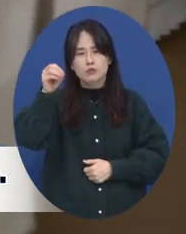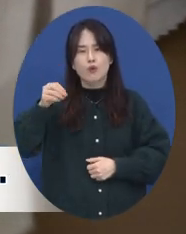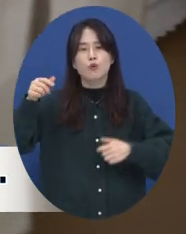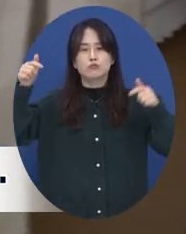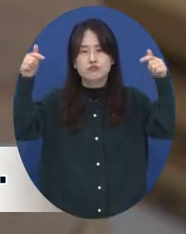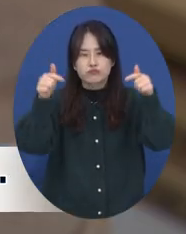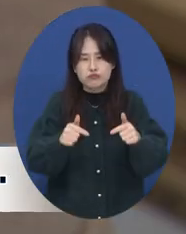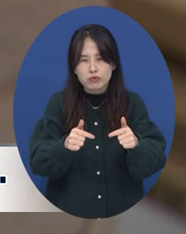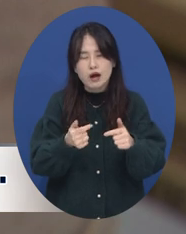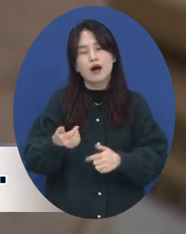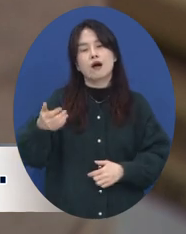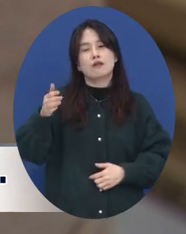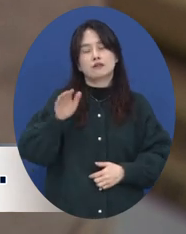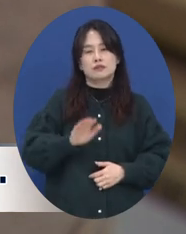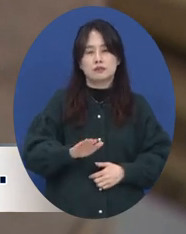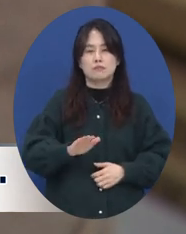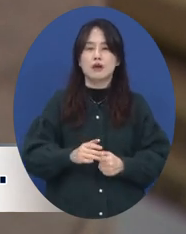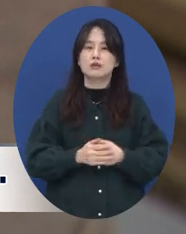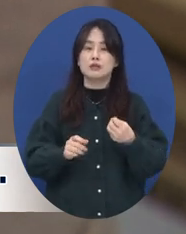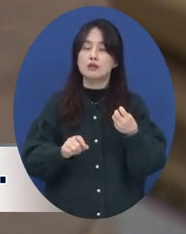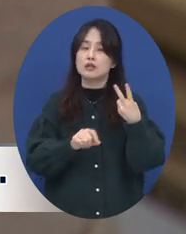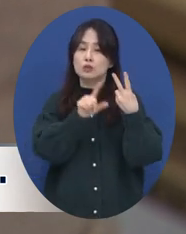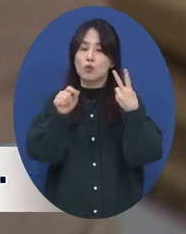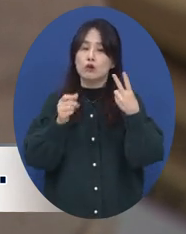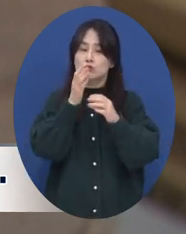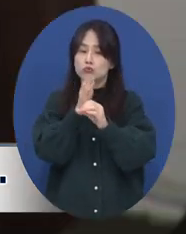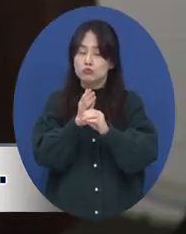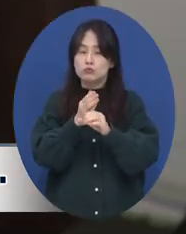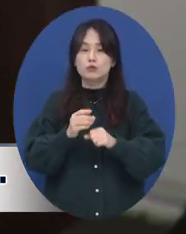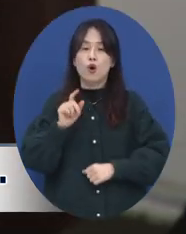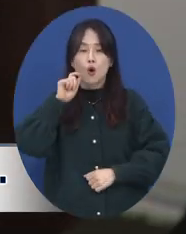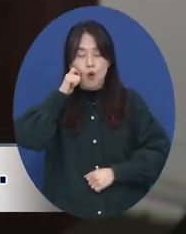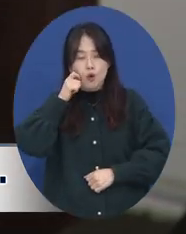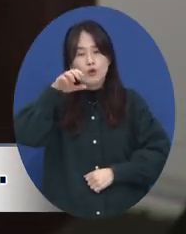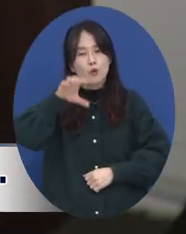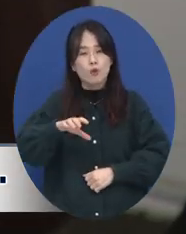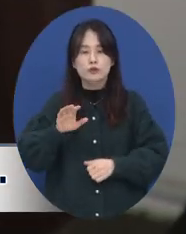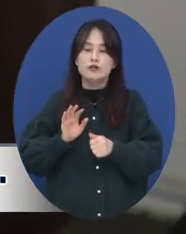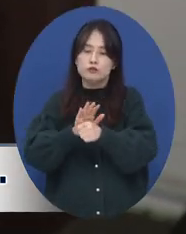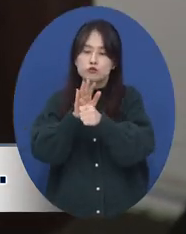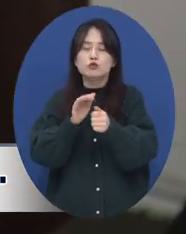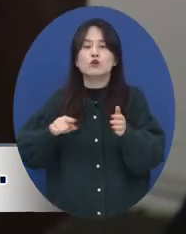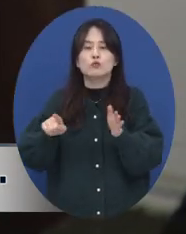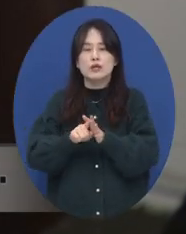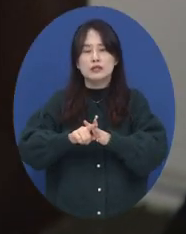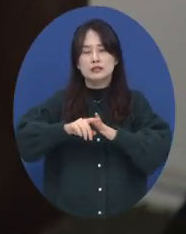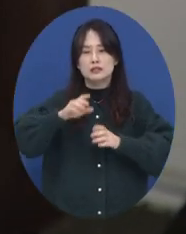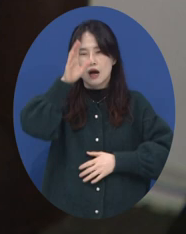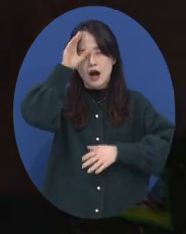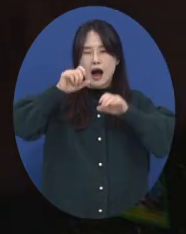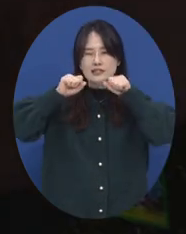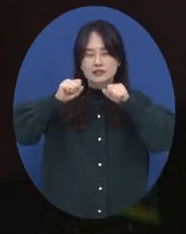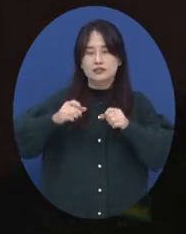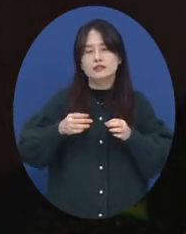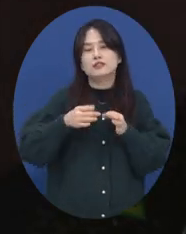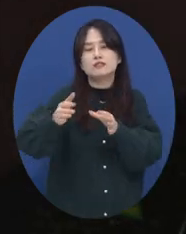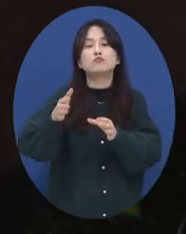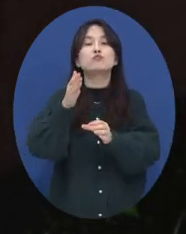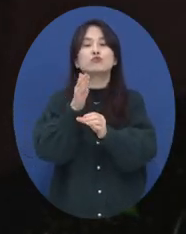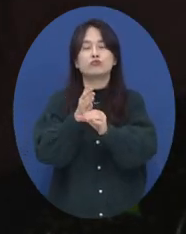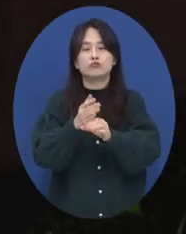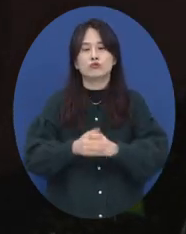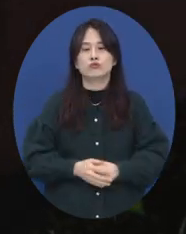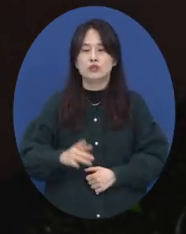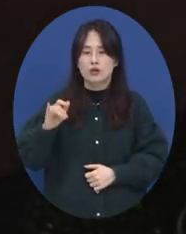떨어졌지만 도리어 지난달 중순부터 어려운 현장에 격려품으로 치킨 기부를 시작했습니다.